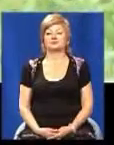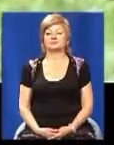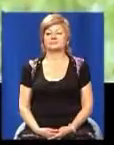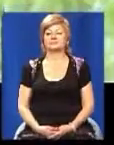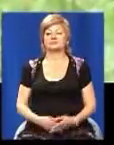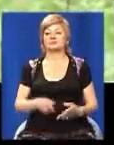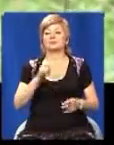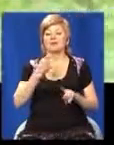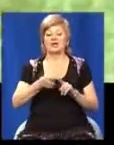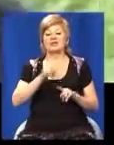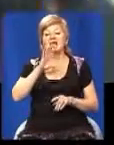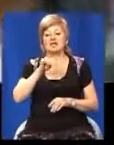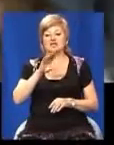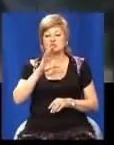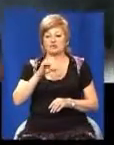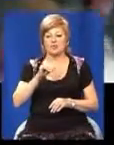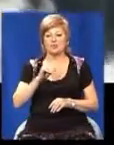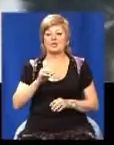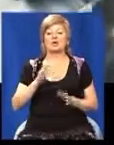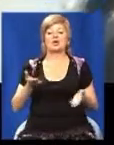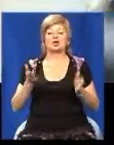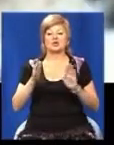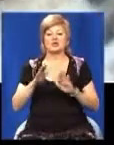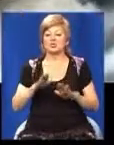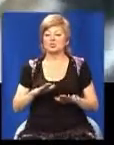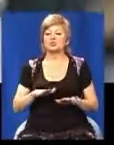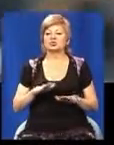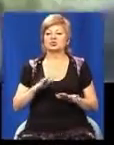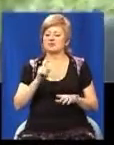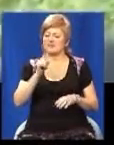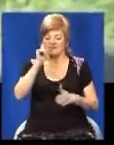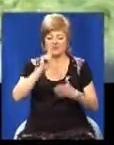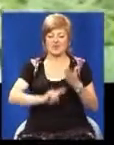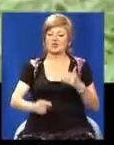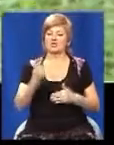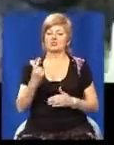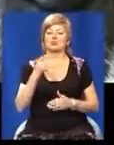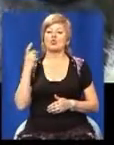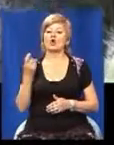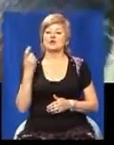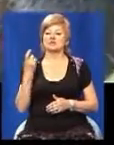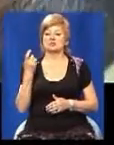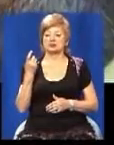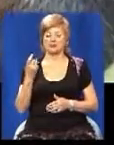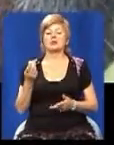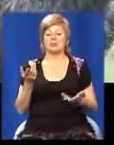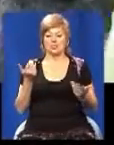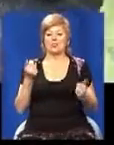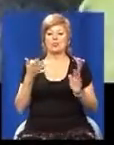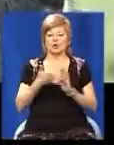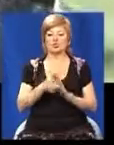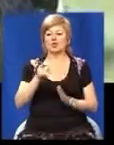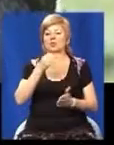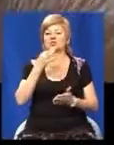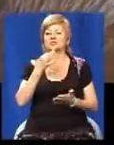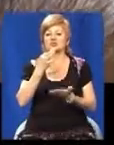подивимось. Бернський зененхунд не лишається вірним та відданим лише одному господареві. Звісно, він відповідає